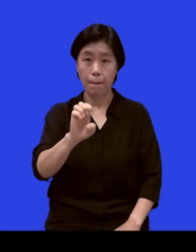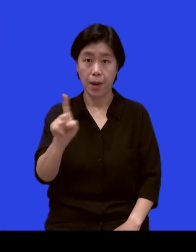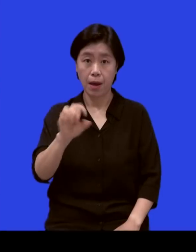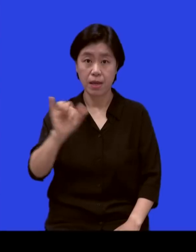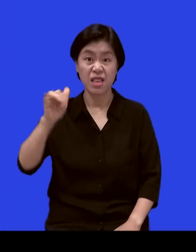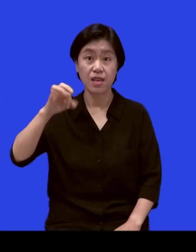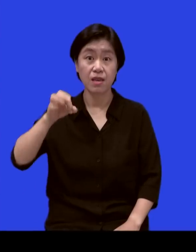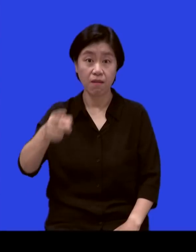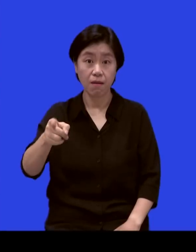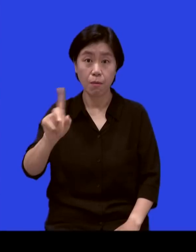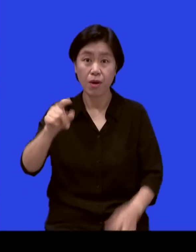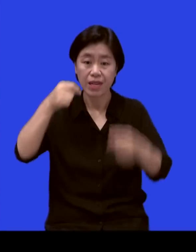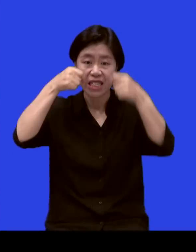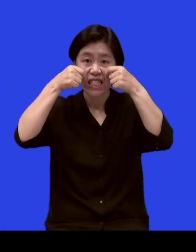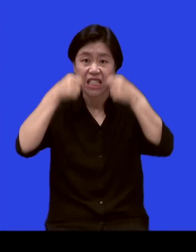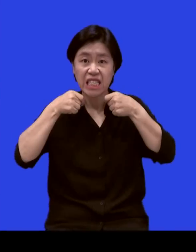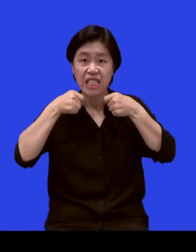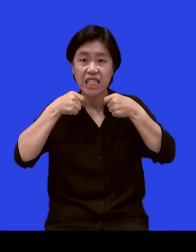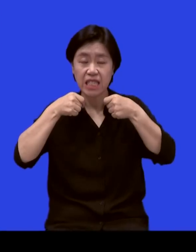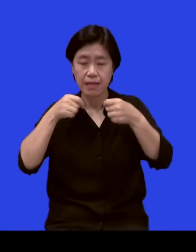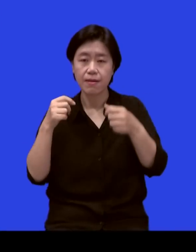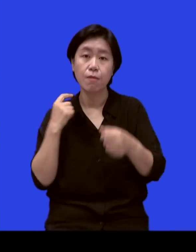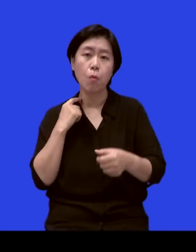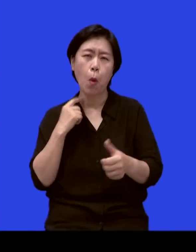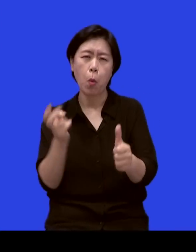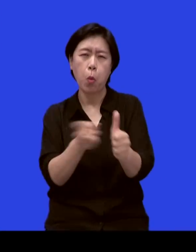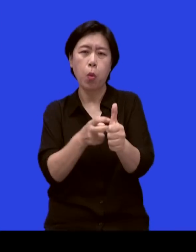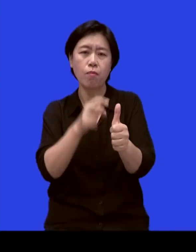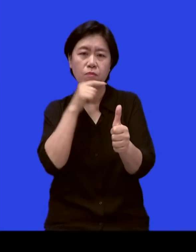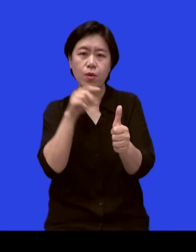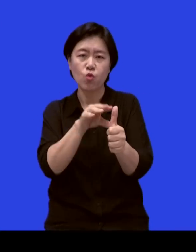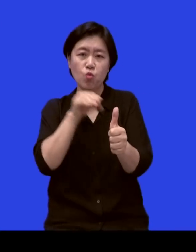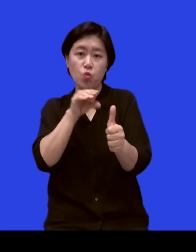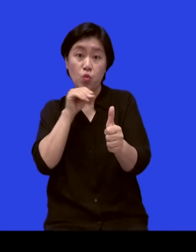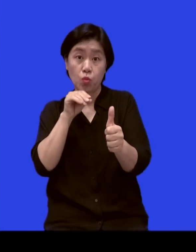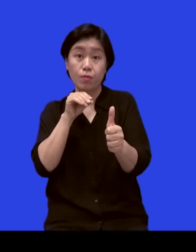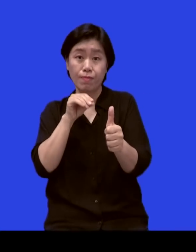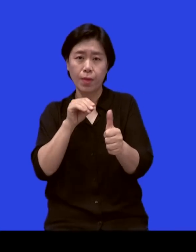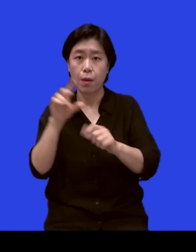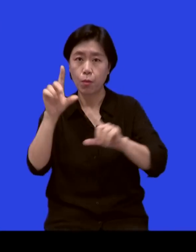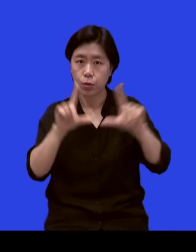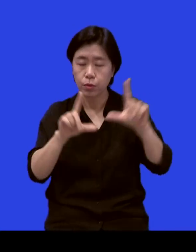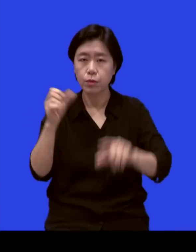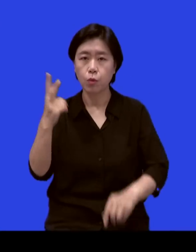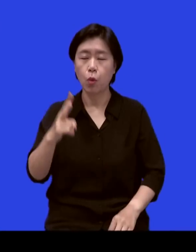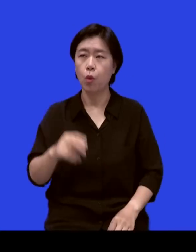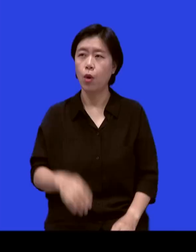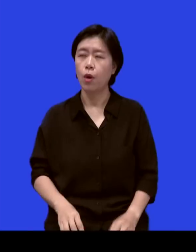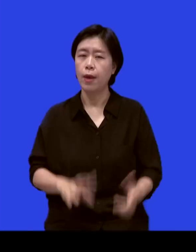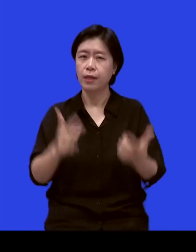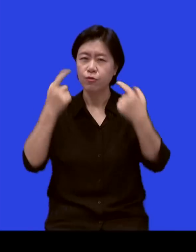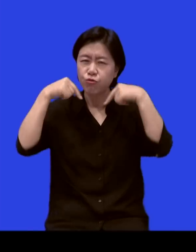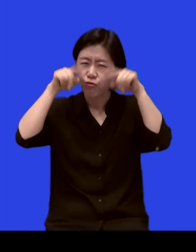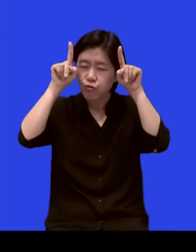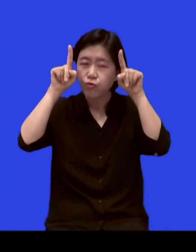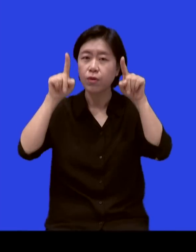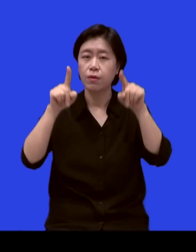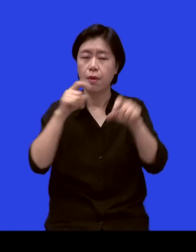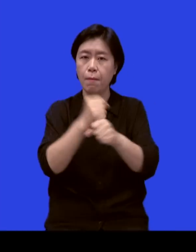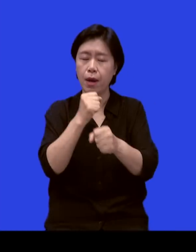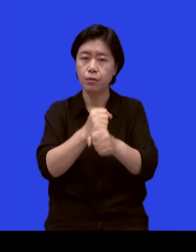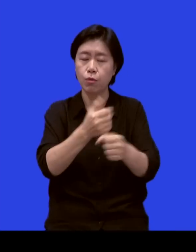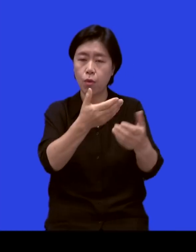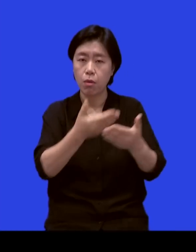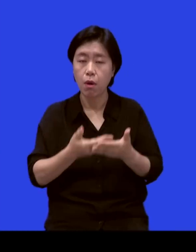어떤 이미지를 만들어줬으면 좋겠다. 그래서 그 이제 제가 그때 새벽 1시인가 12시인가 전화를